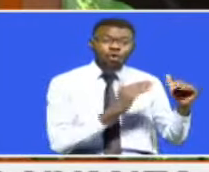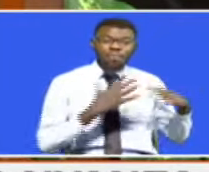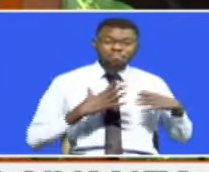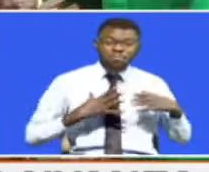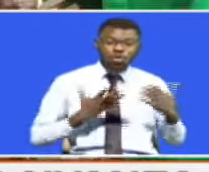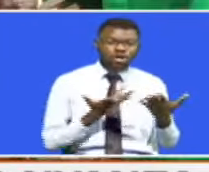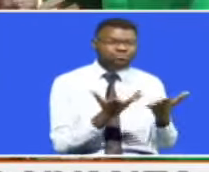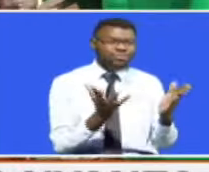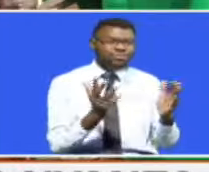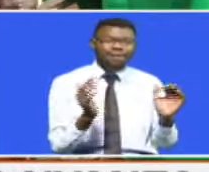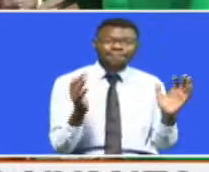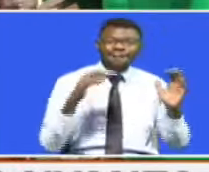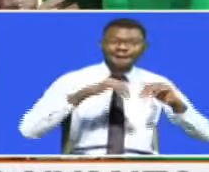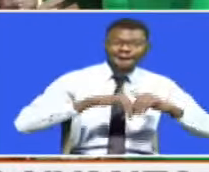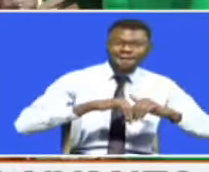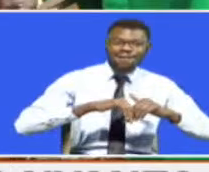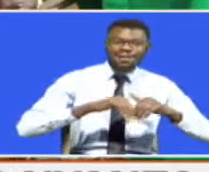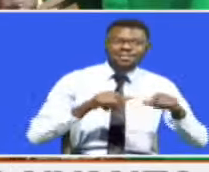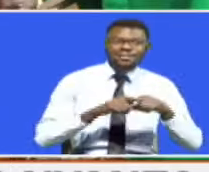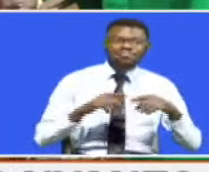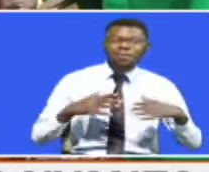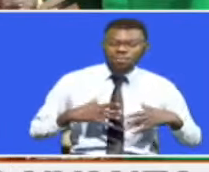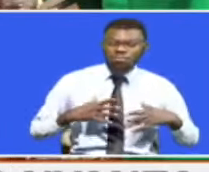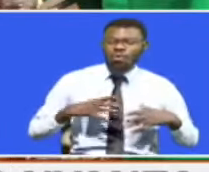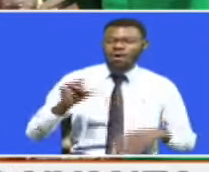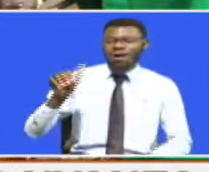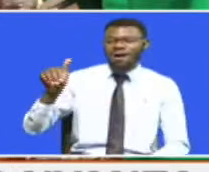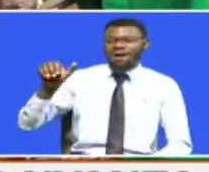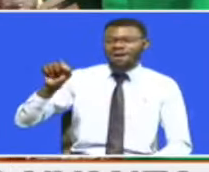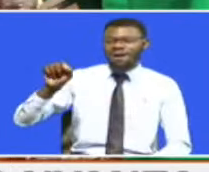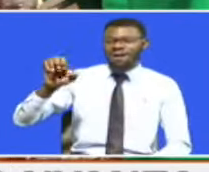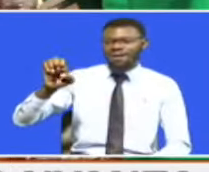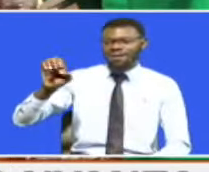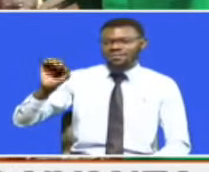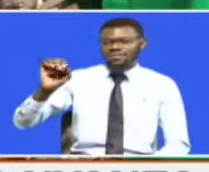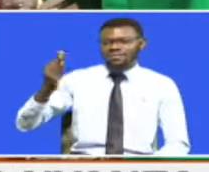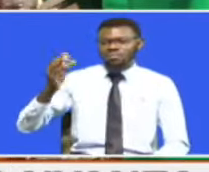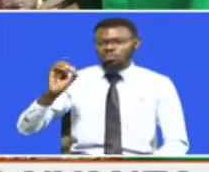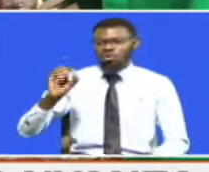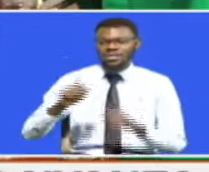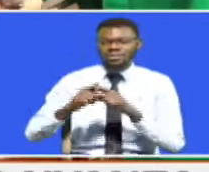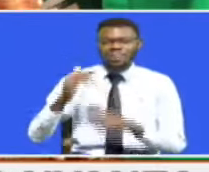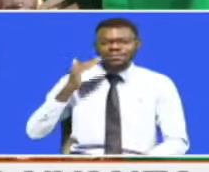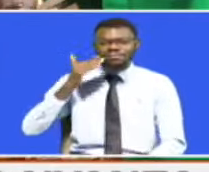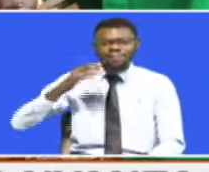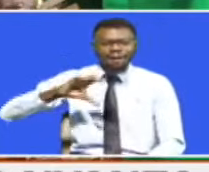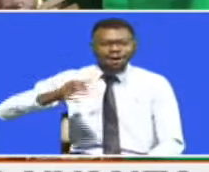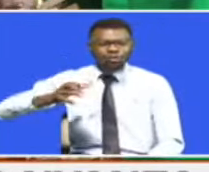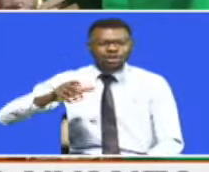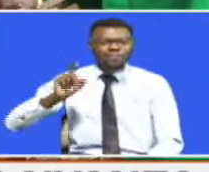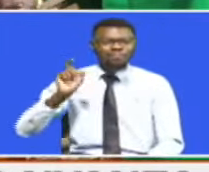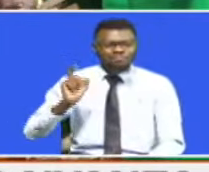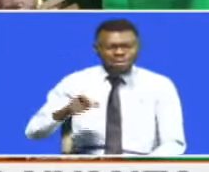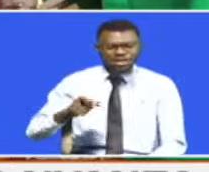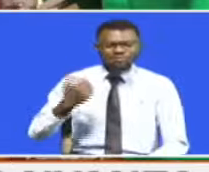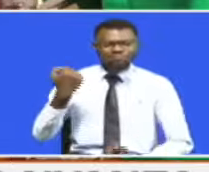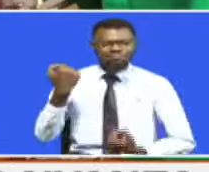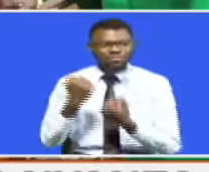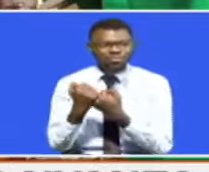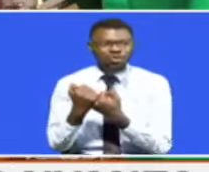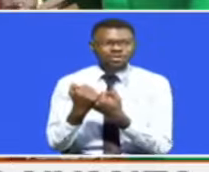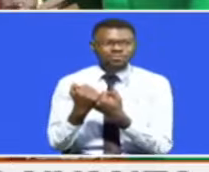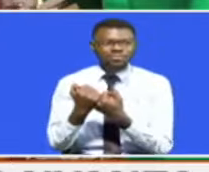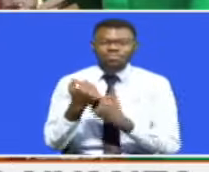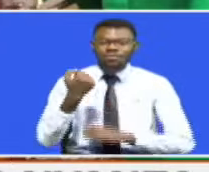congregation and from the people of Asembo and the people of Seya County in general is that we support this call